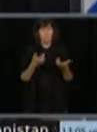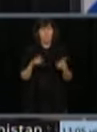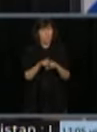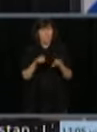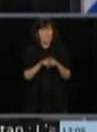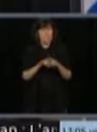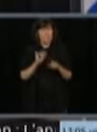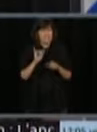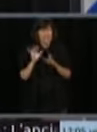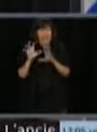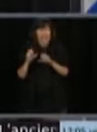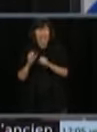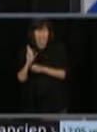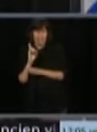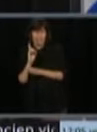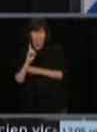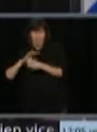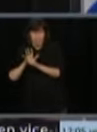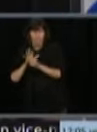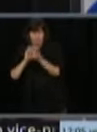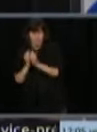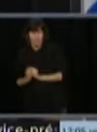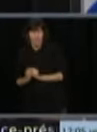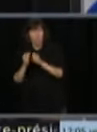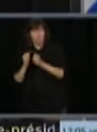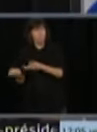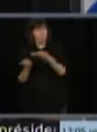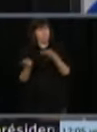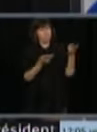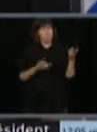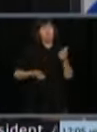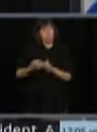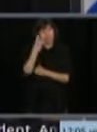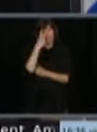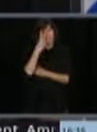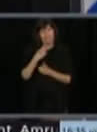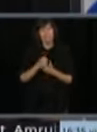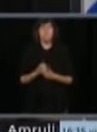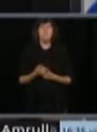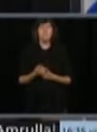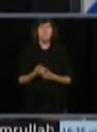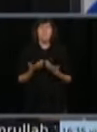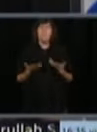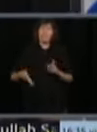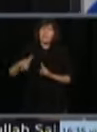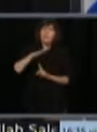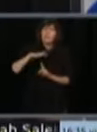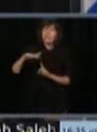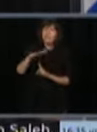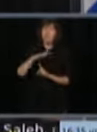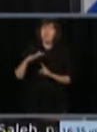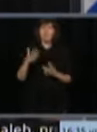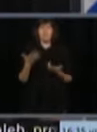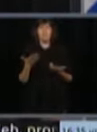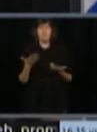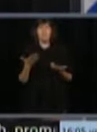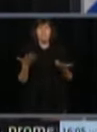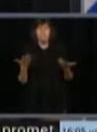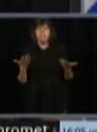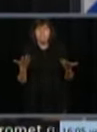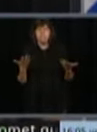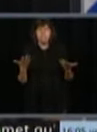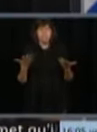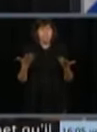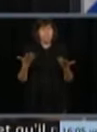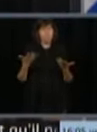retrouve dans une situation où... on peut pas être différent de tout ce qui se passe ailleurs dans le